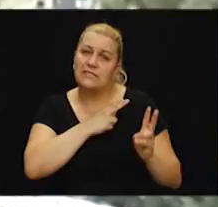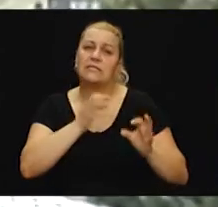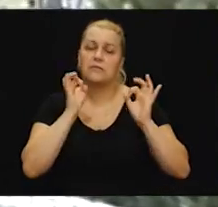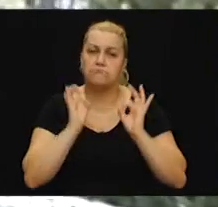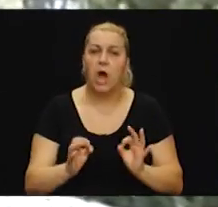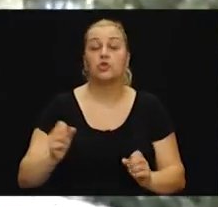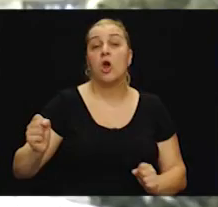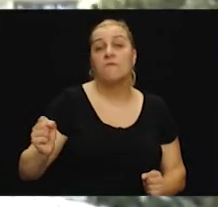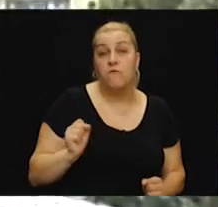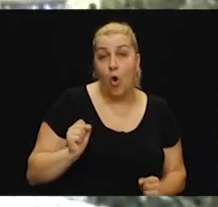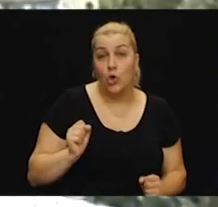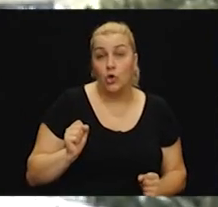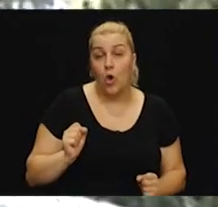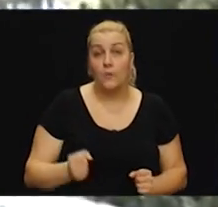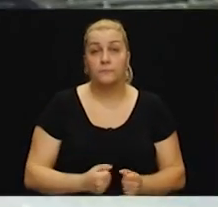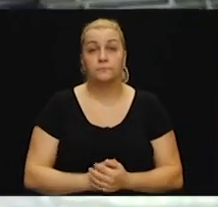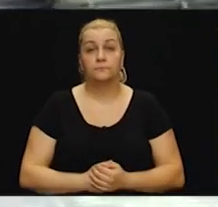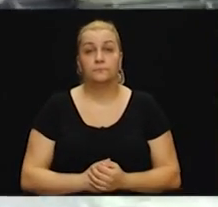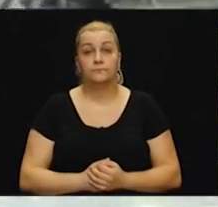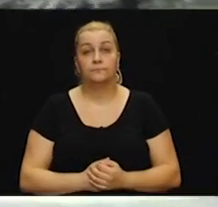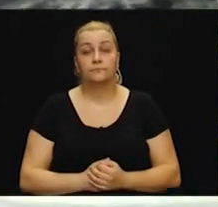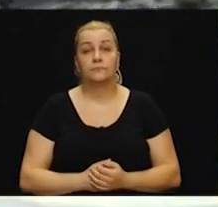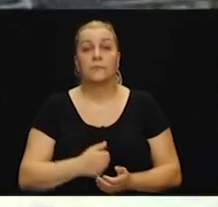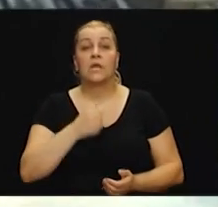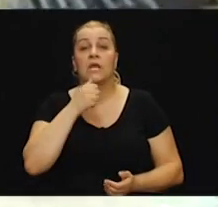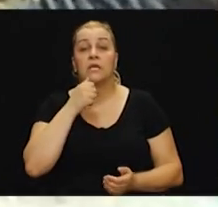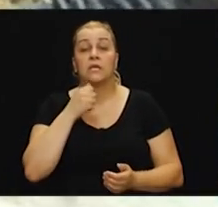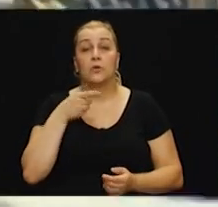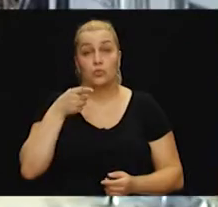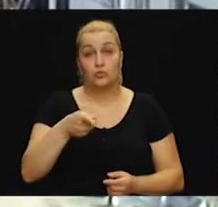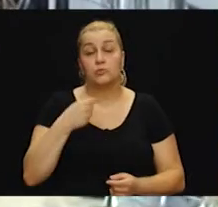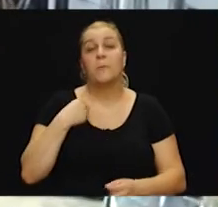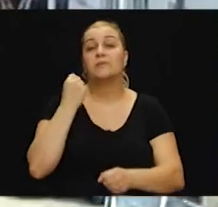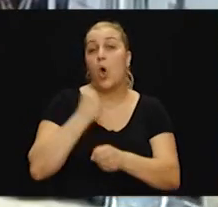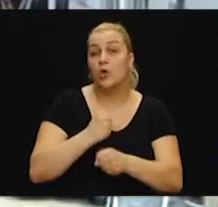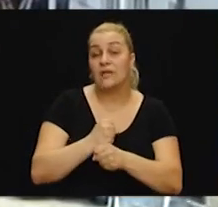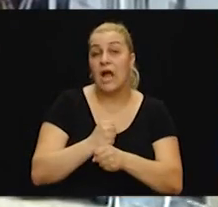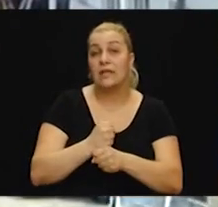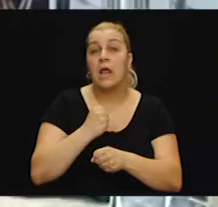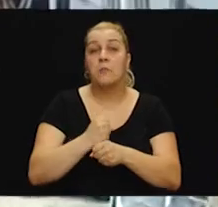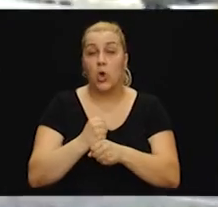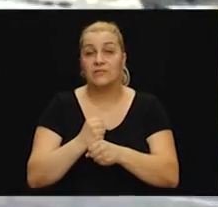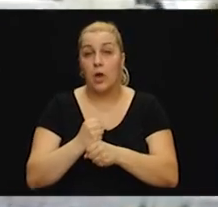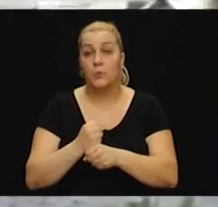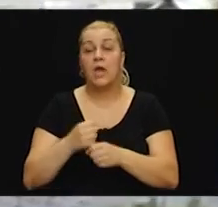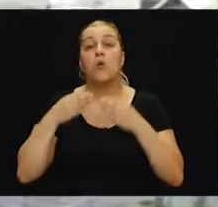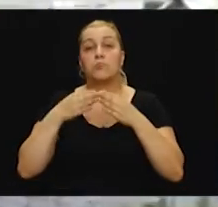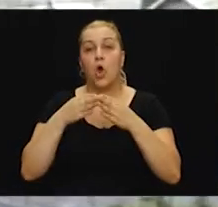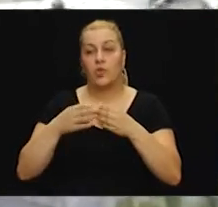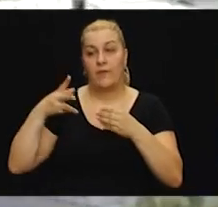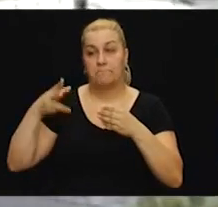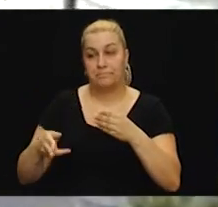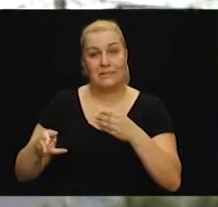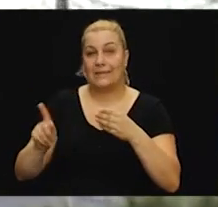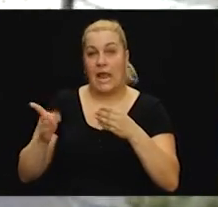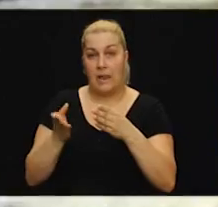baš vojno i pri tom smo odradili posao, onesposobili dakle brodove,